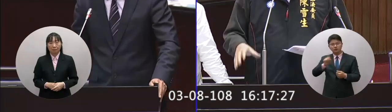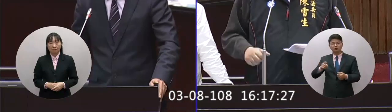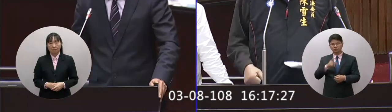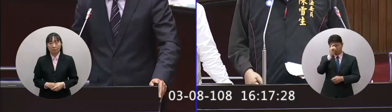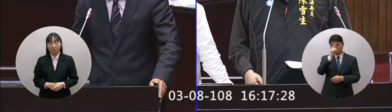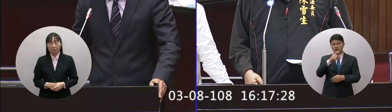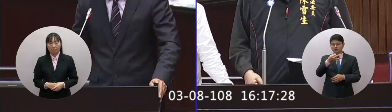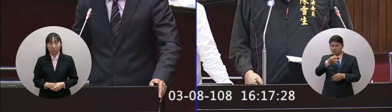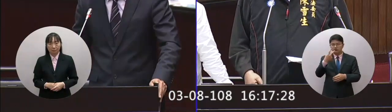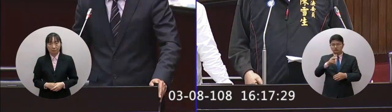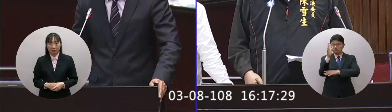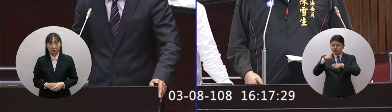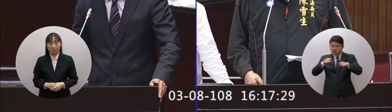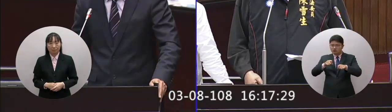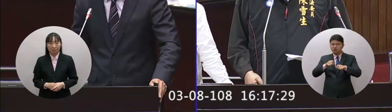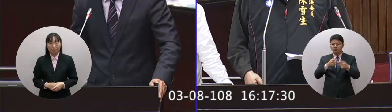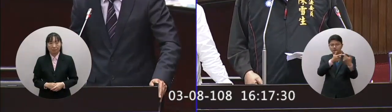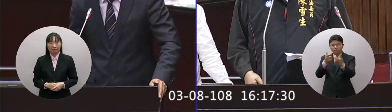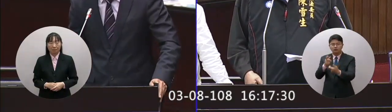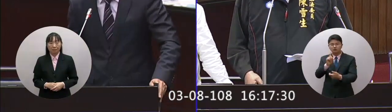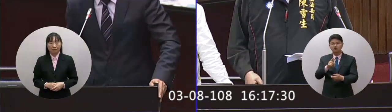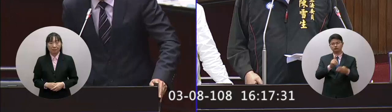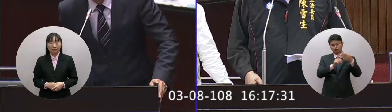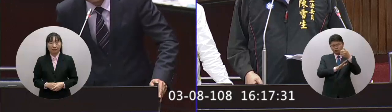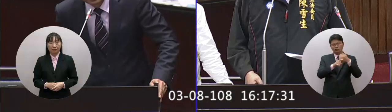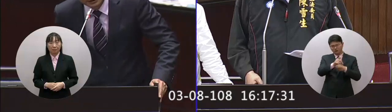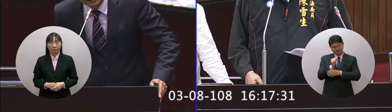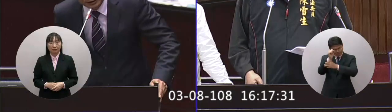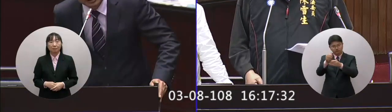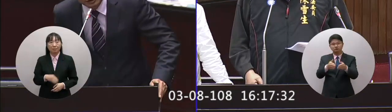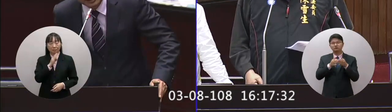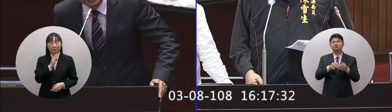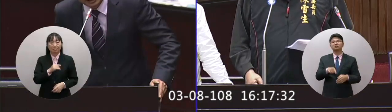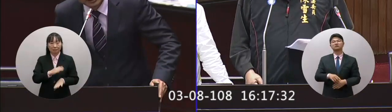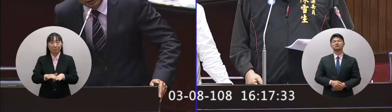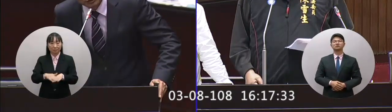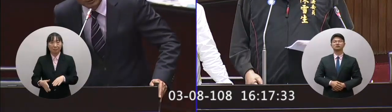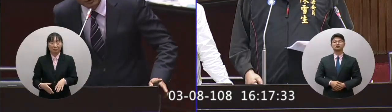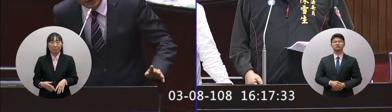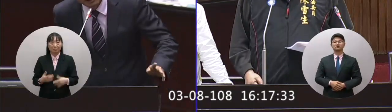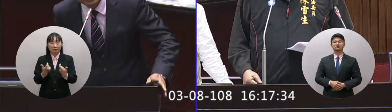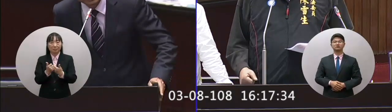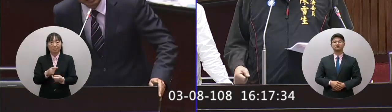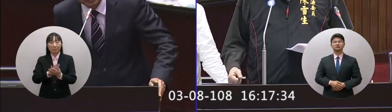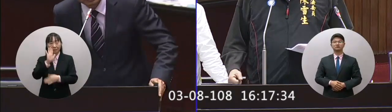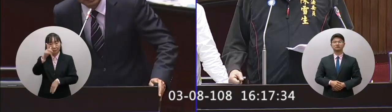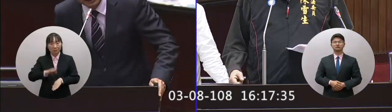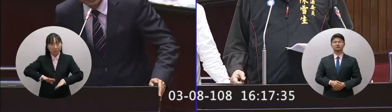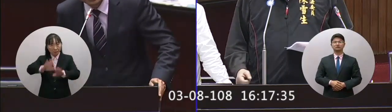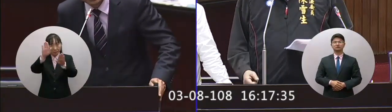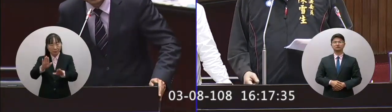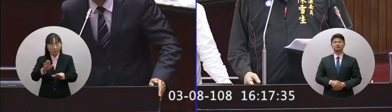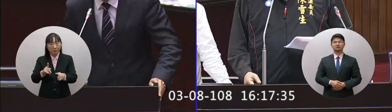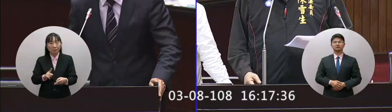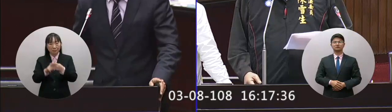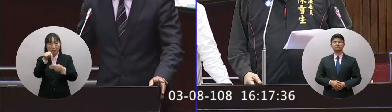在政策方面的支持，我希望主委一定要给予全力的支持。 是，就一定全力支持，因为这就是我们未来发展的重要的